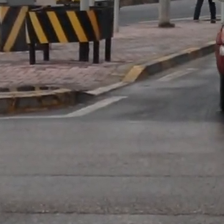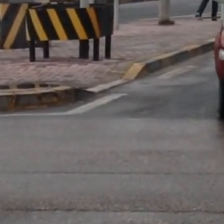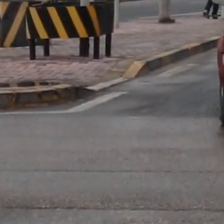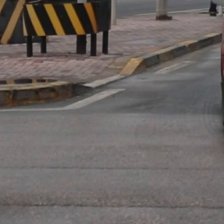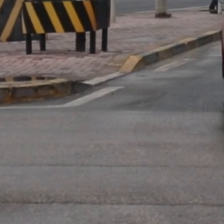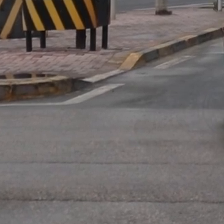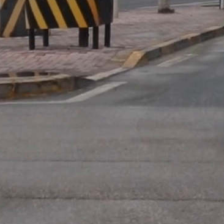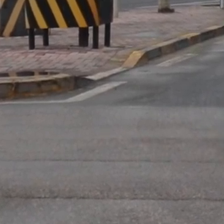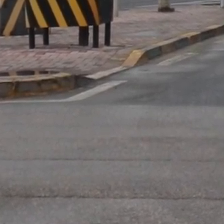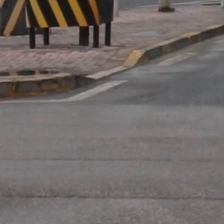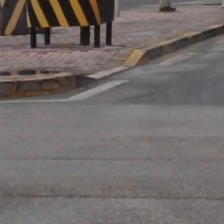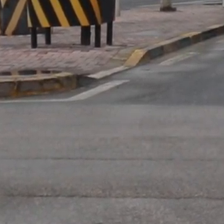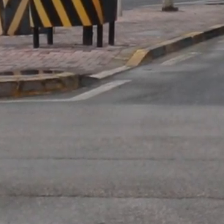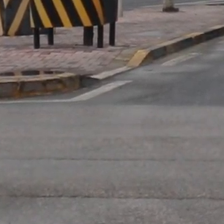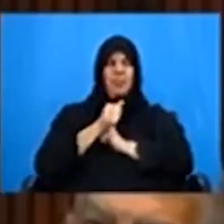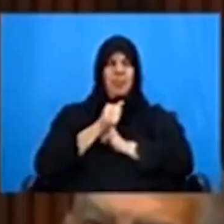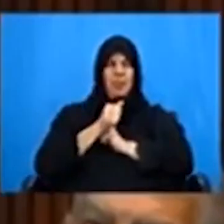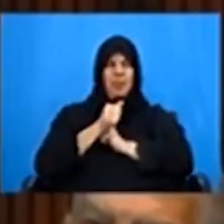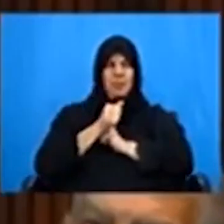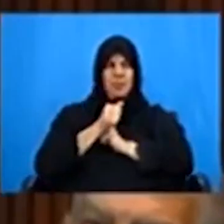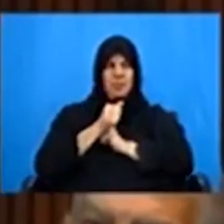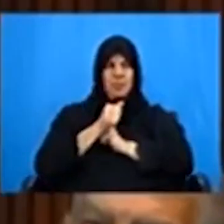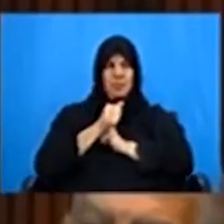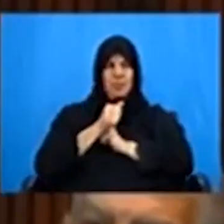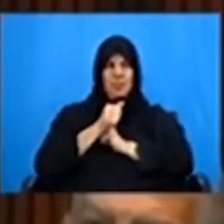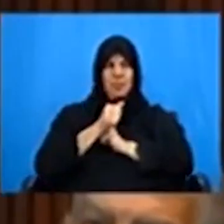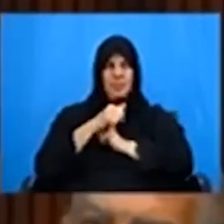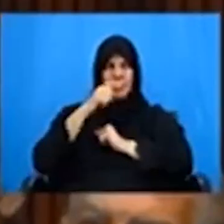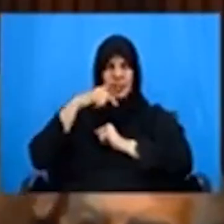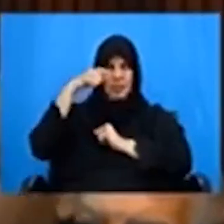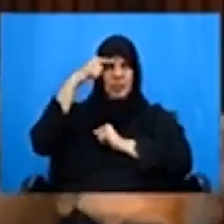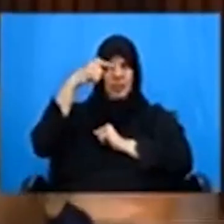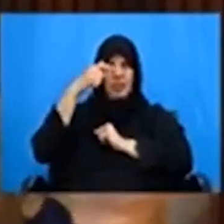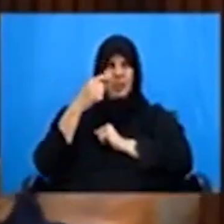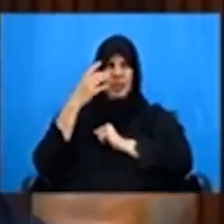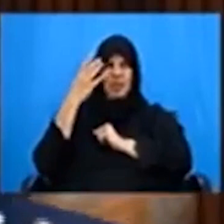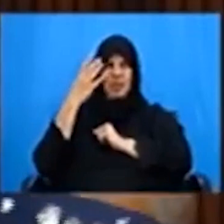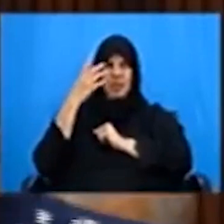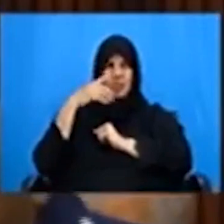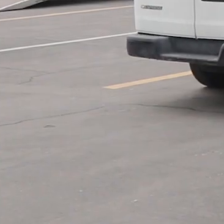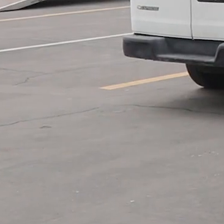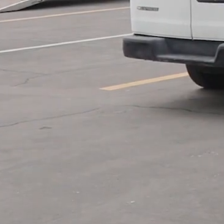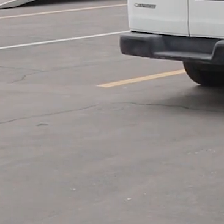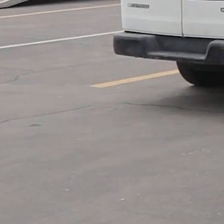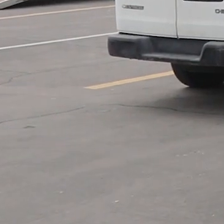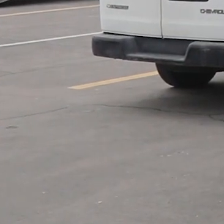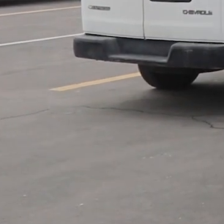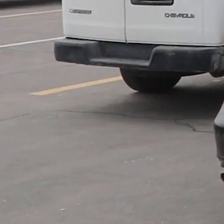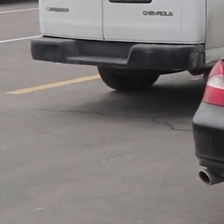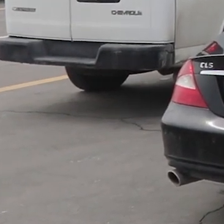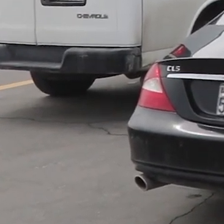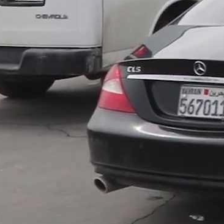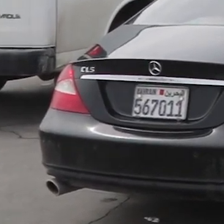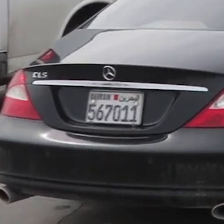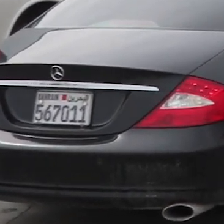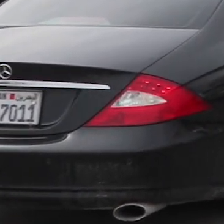للمركبة. اليوم احنا عندنا 40,000 الزيادة السنوية اللي تدخل في الإدارة العامة للمرور كلها سيارات